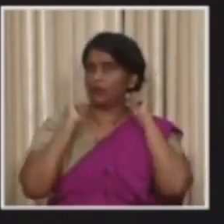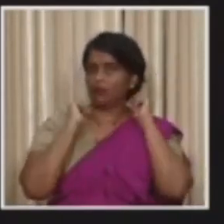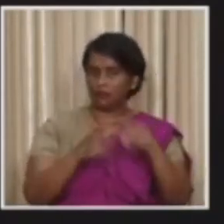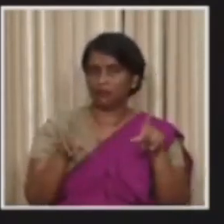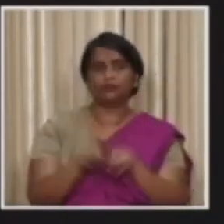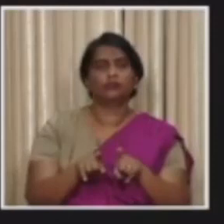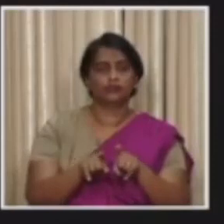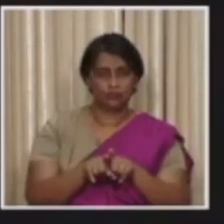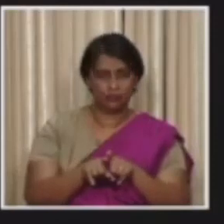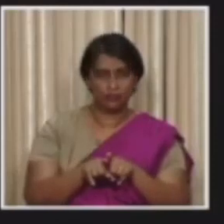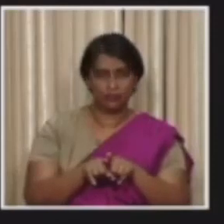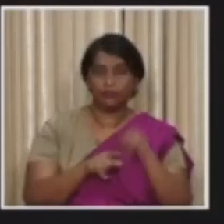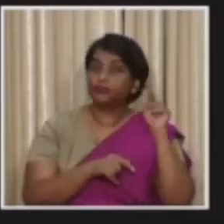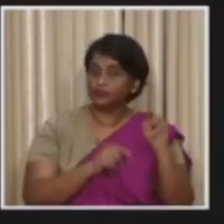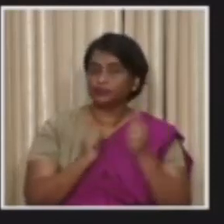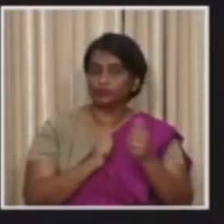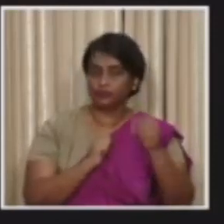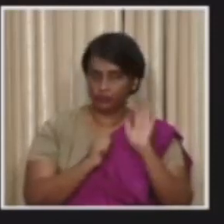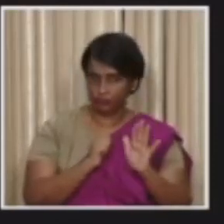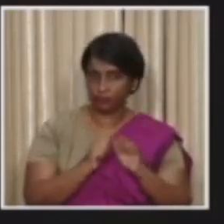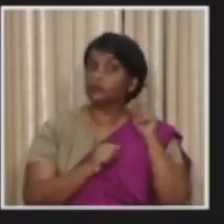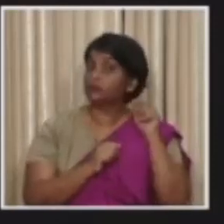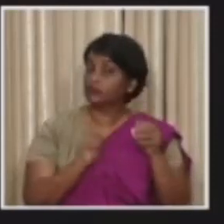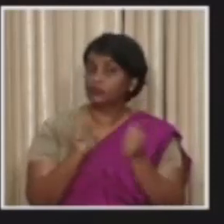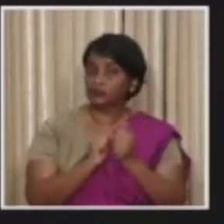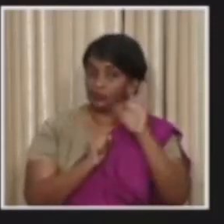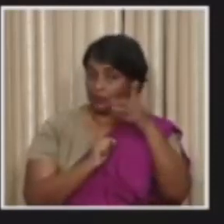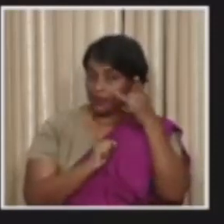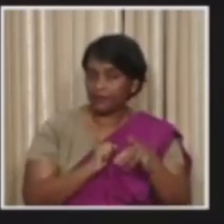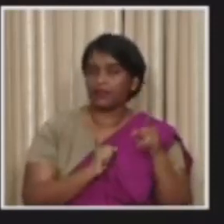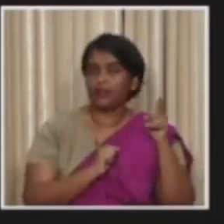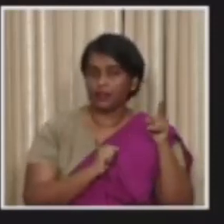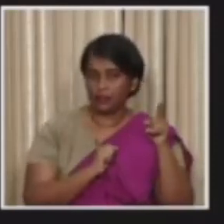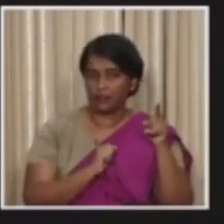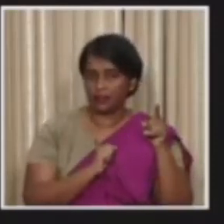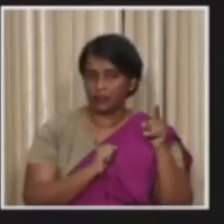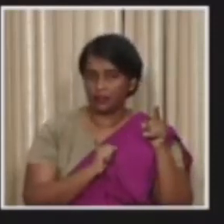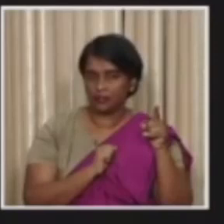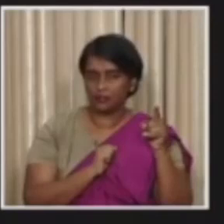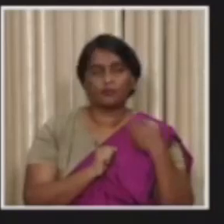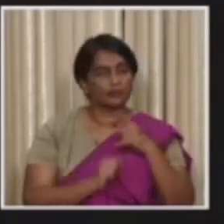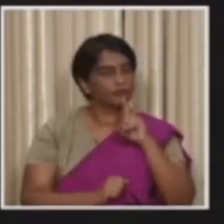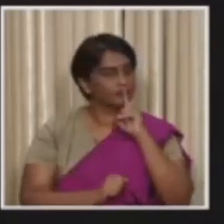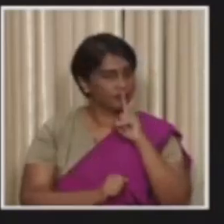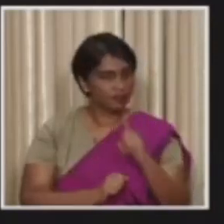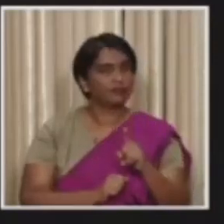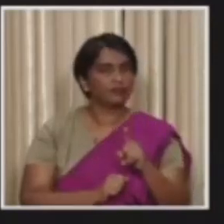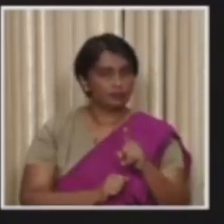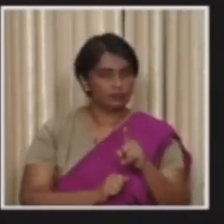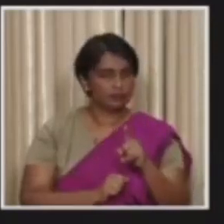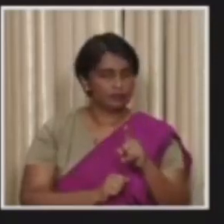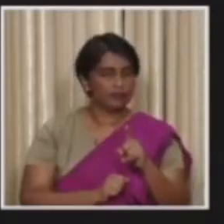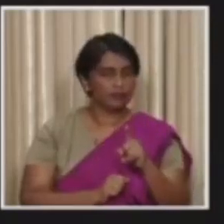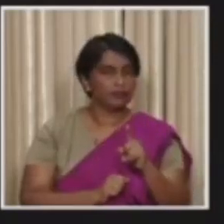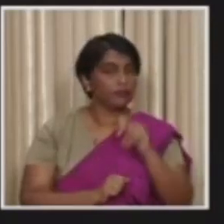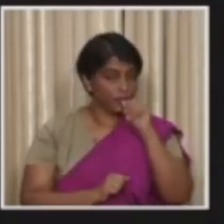යුක්තව ඒ දේ සිද්ධ වෙනවා. ඒ දේ සිද්ධ වෙන හින්දා අපි කියනවා when you eliminate a human touch